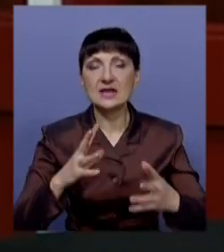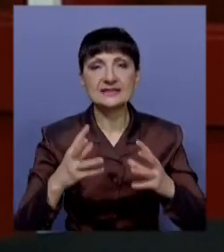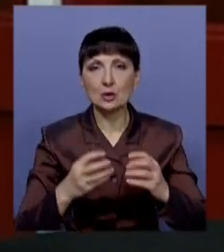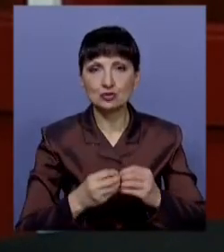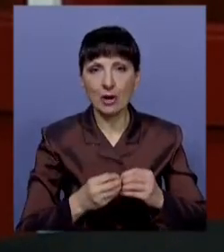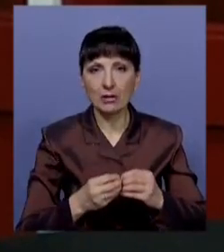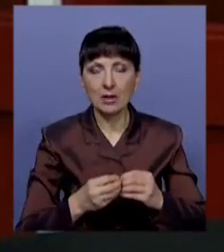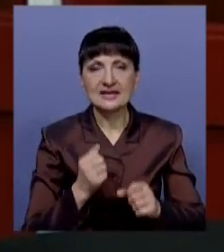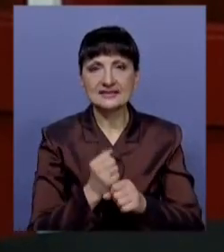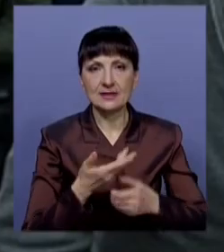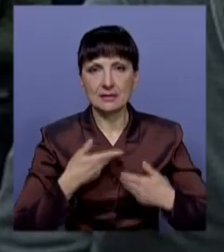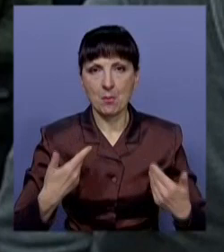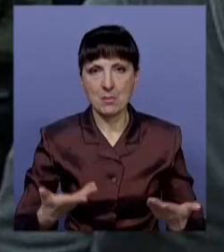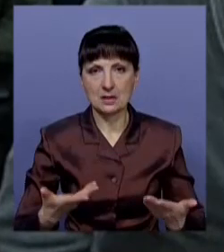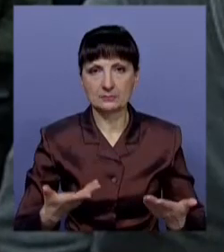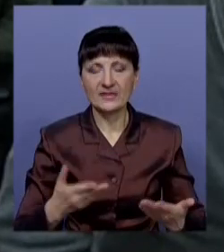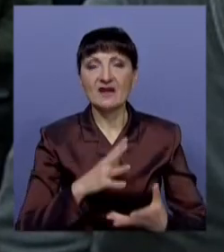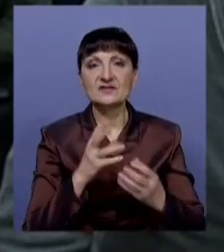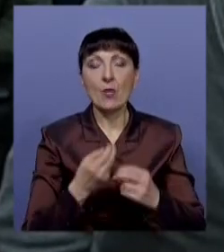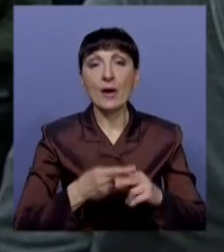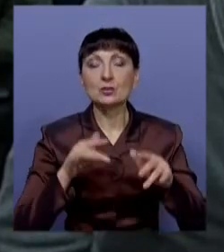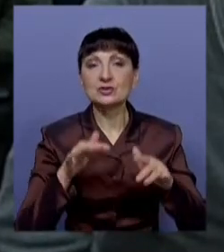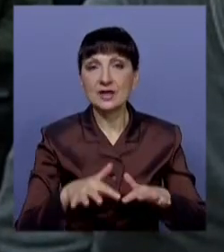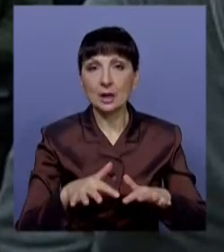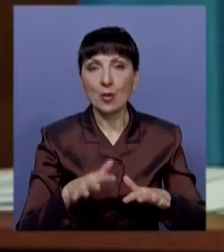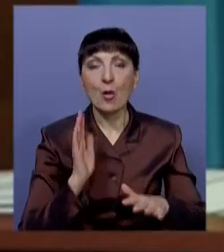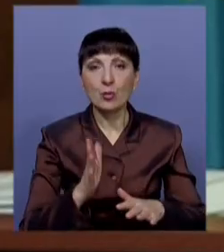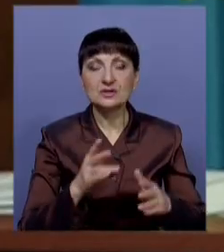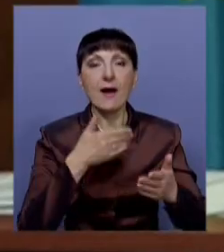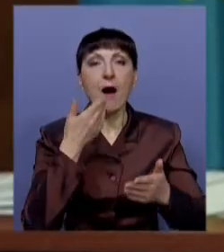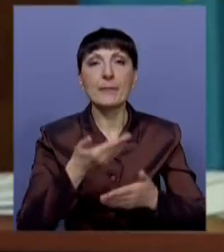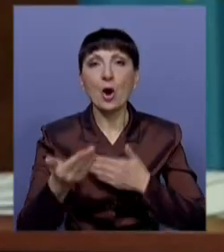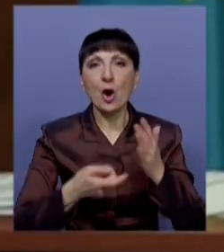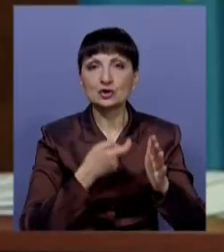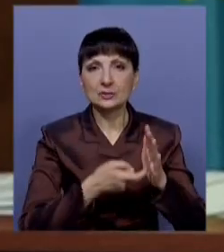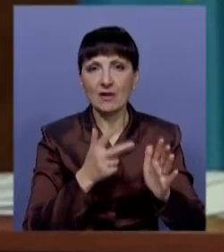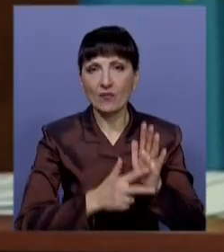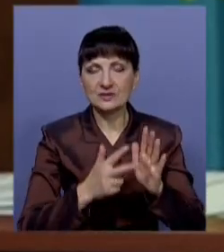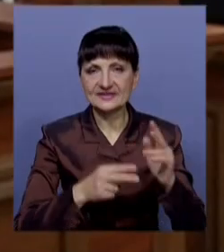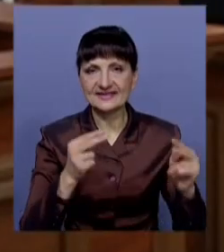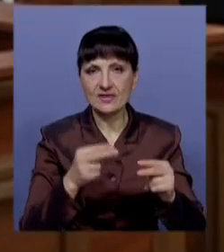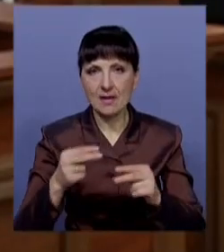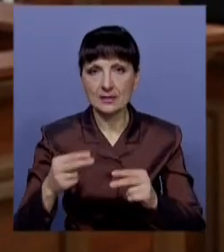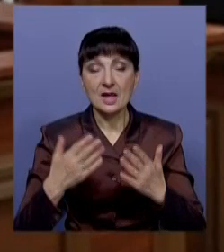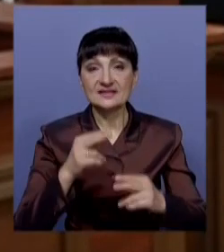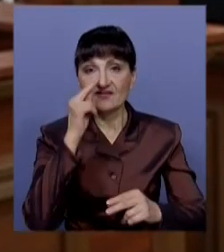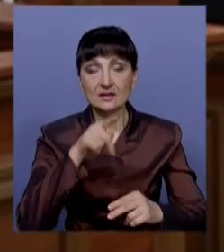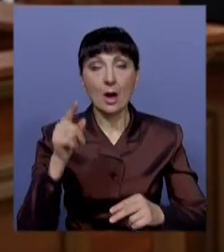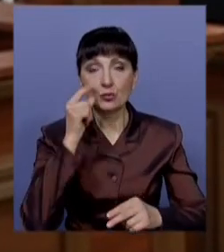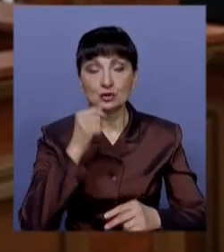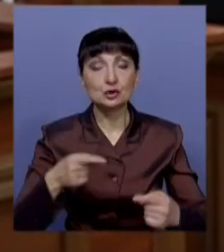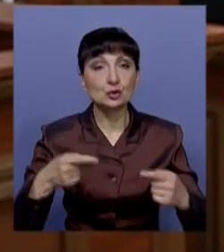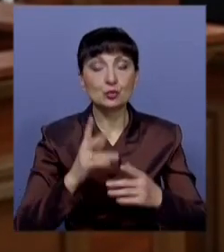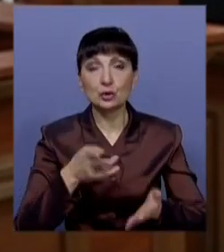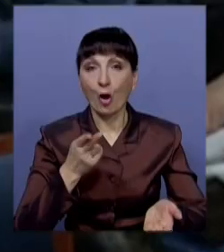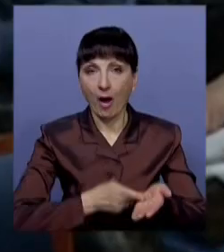заключения, сделанное нами. Всего по данному делу, как ожидается, будет опрошено более 80 свидетелей. Если вина Досбатыра Ахмеджанова